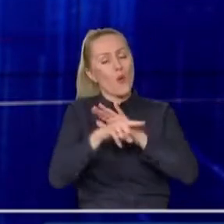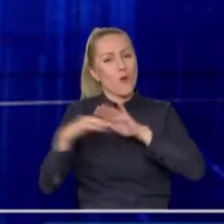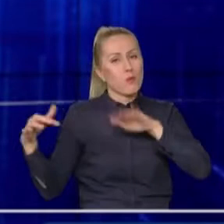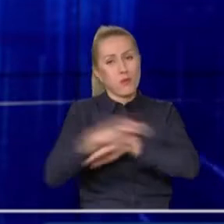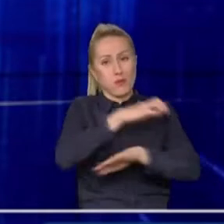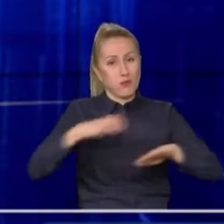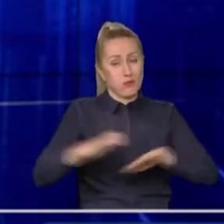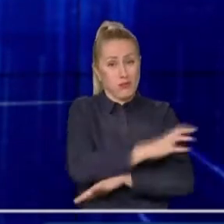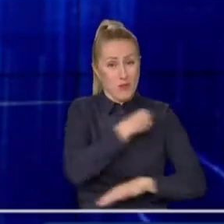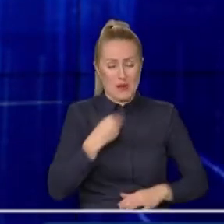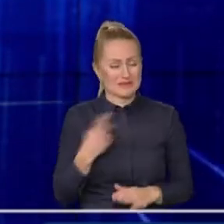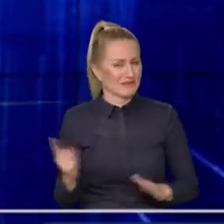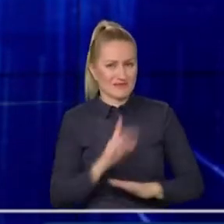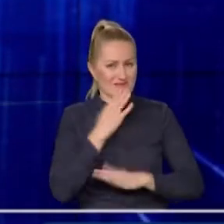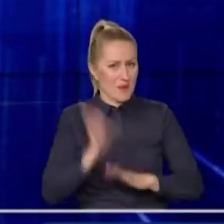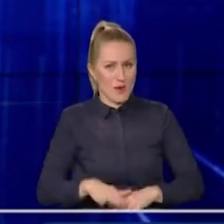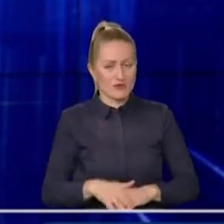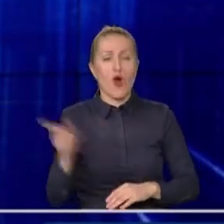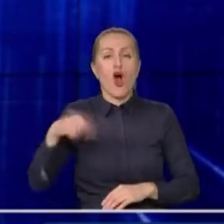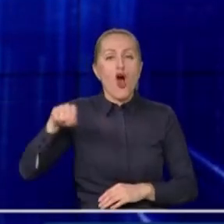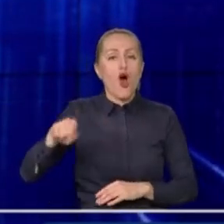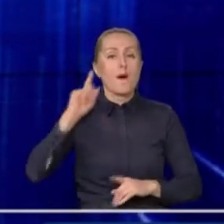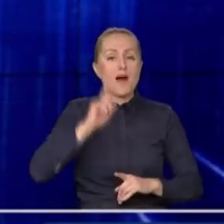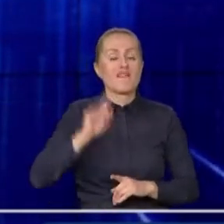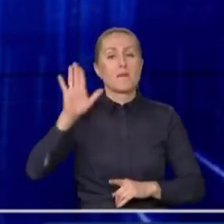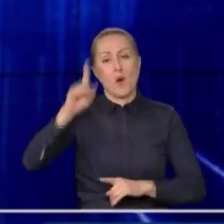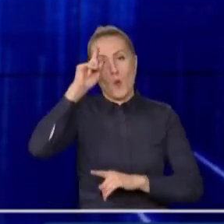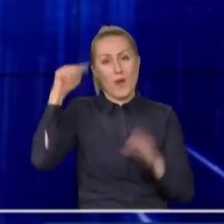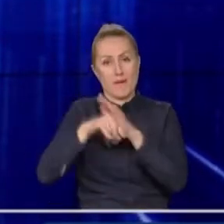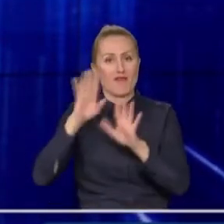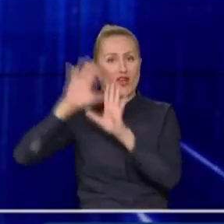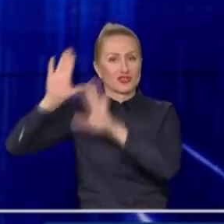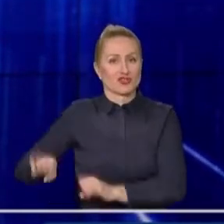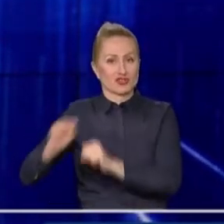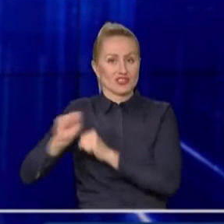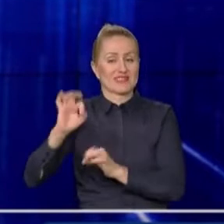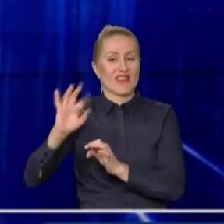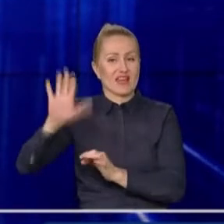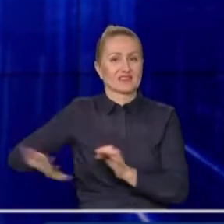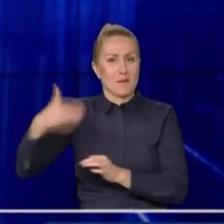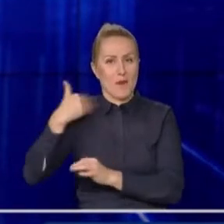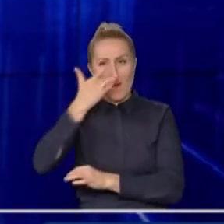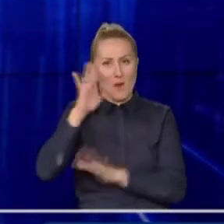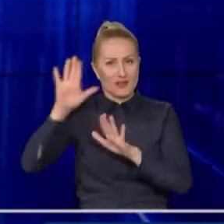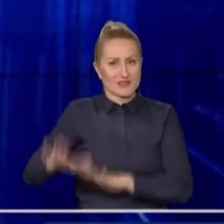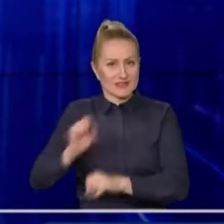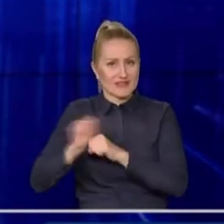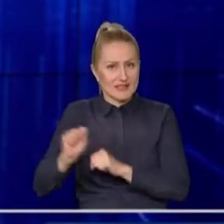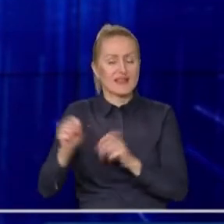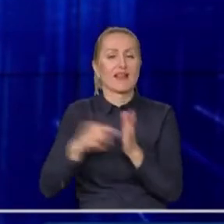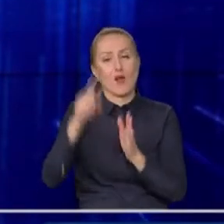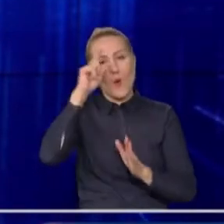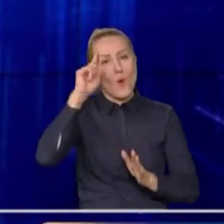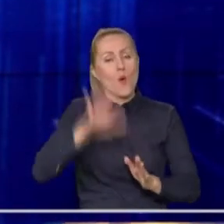migrantów będzie wpuszczał na teren naszego kraju. On został z tymi migrantami. Ci ludzie są w tej chwili na Białorusi. Ci ludzie